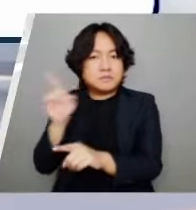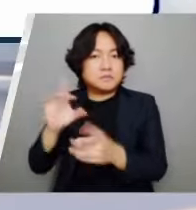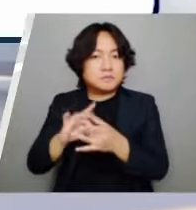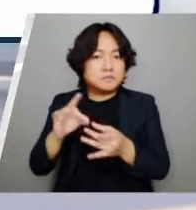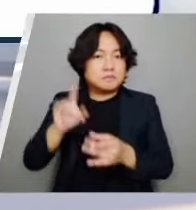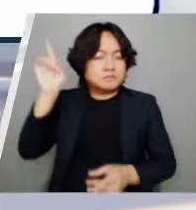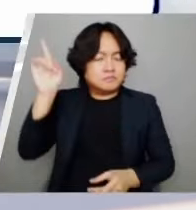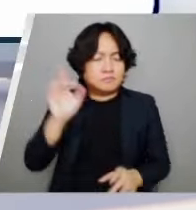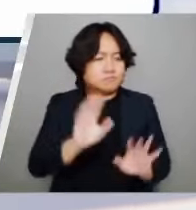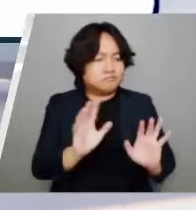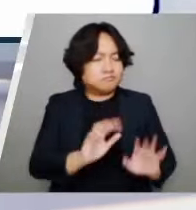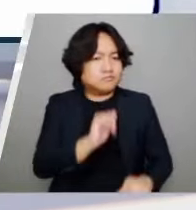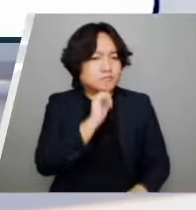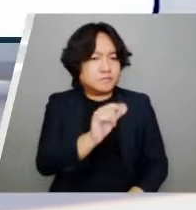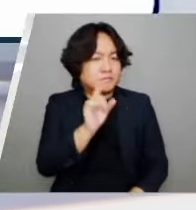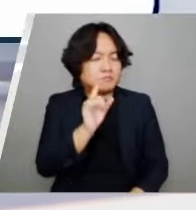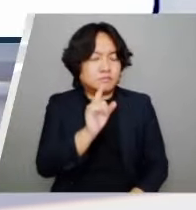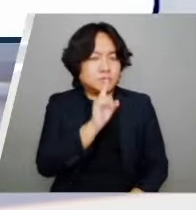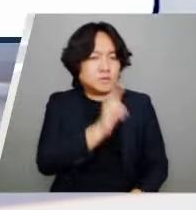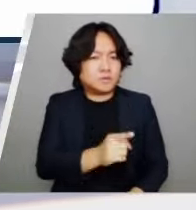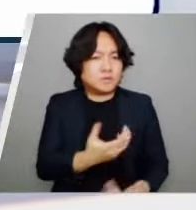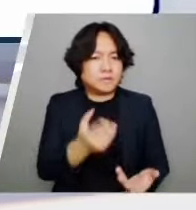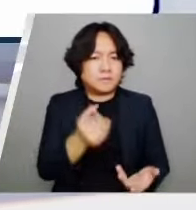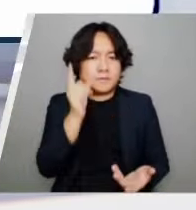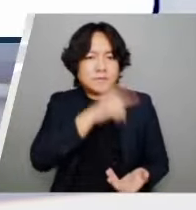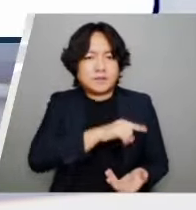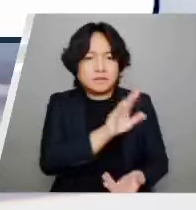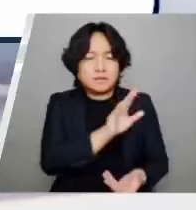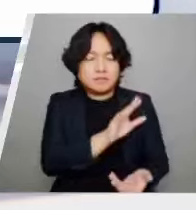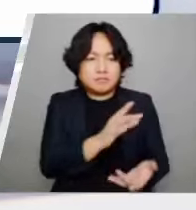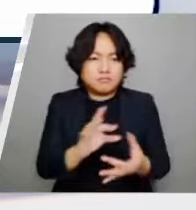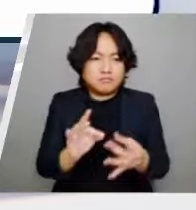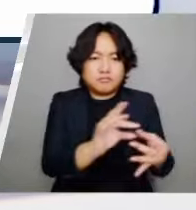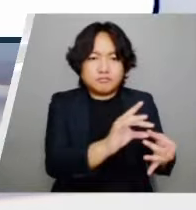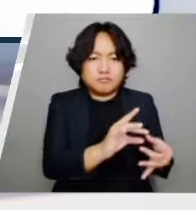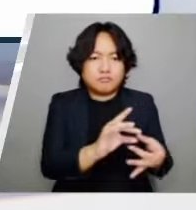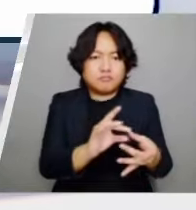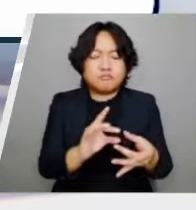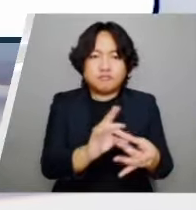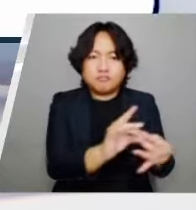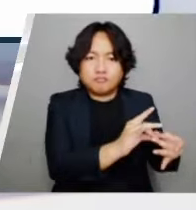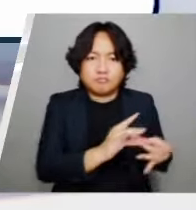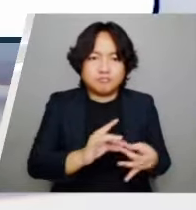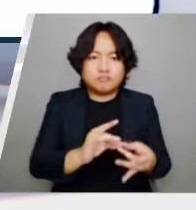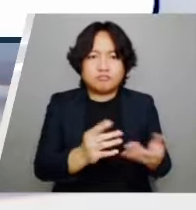saan ho kaya kinuha major ni royi mag garma itong sinasabi niya